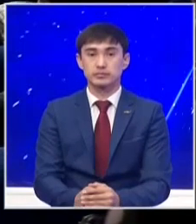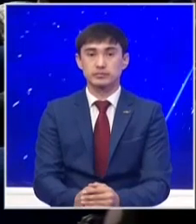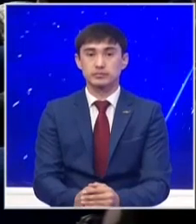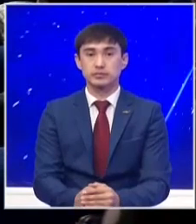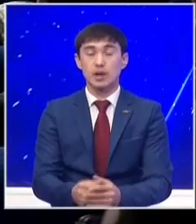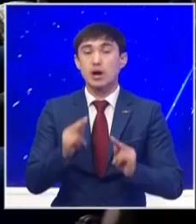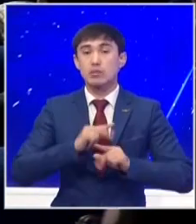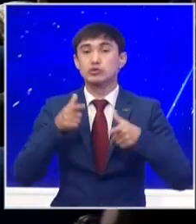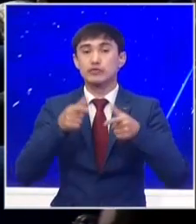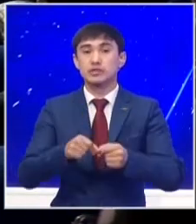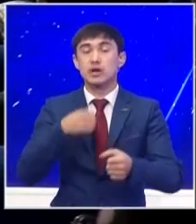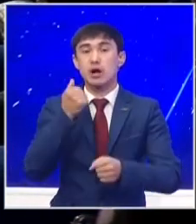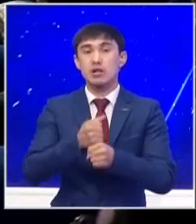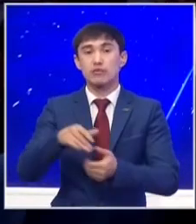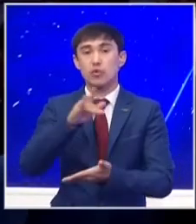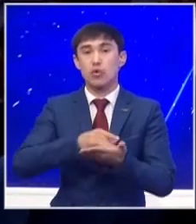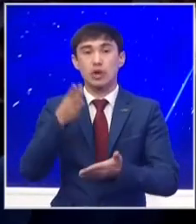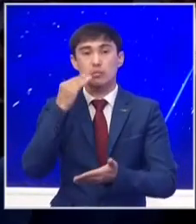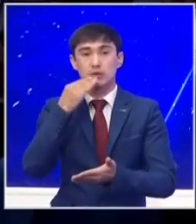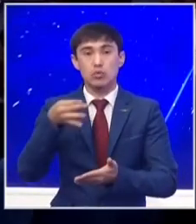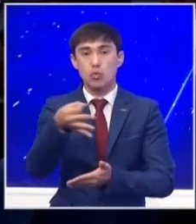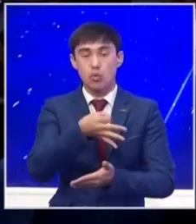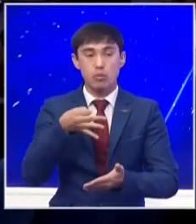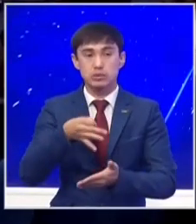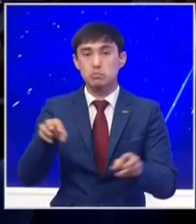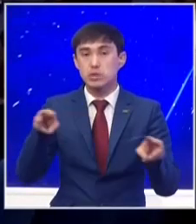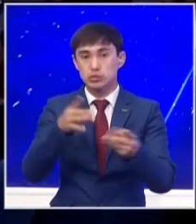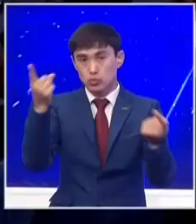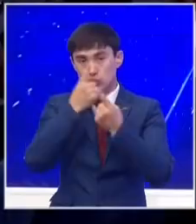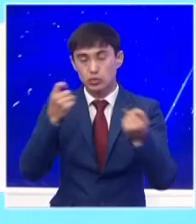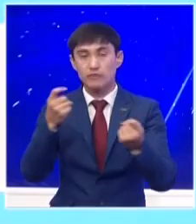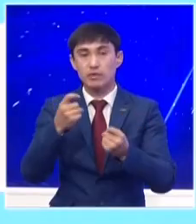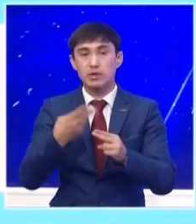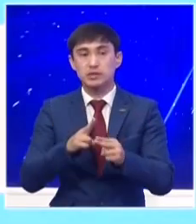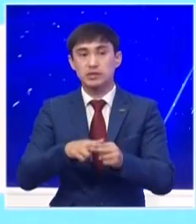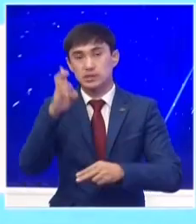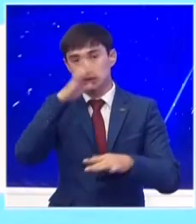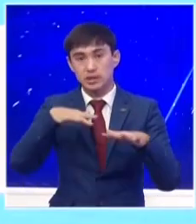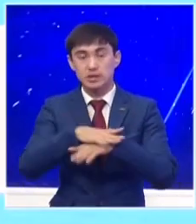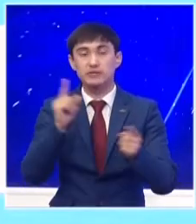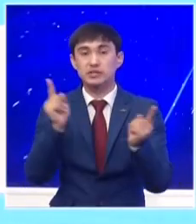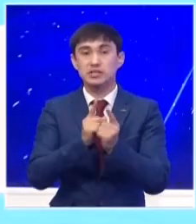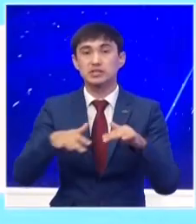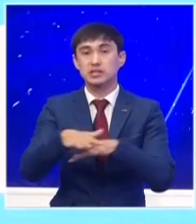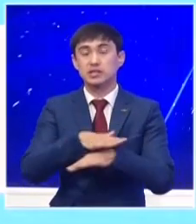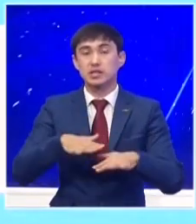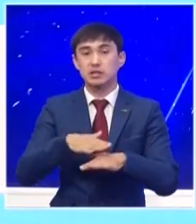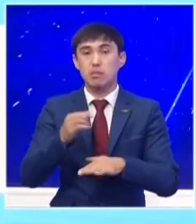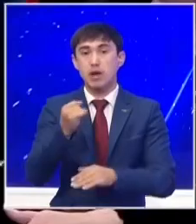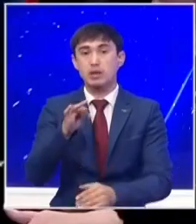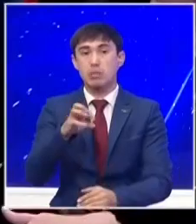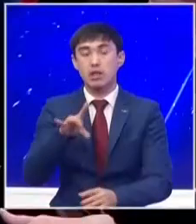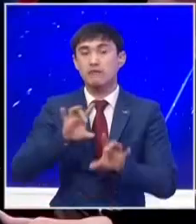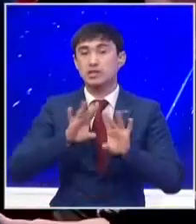В ходе рабочего визита в главный город Алматинской области министр культуры и информации страны встретилась с населением. Аида